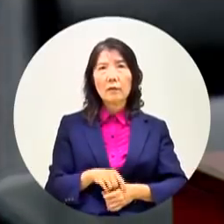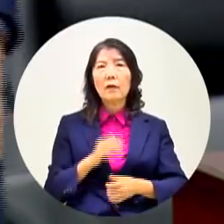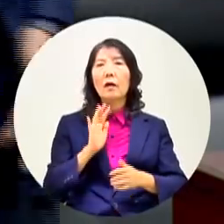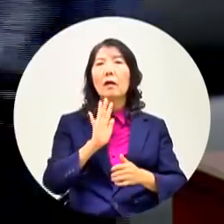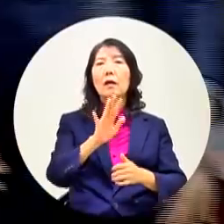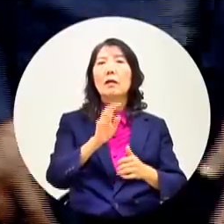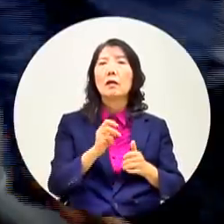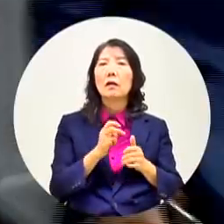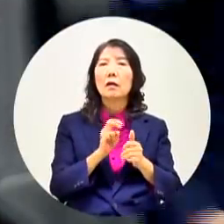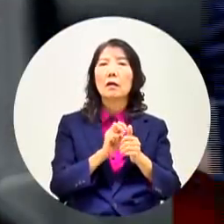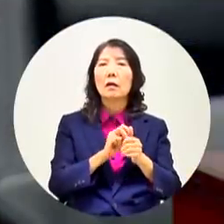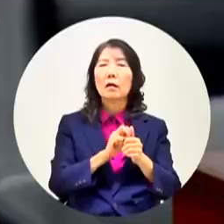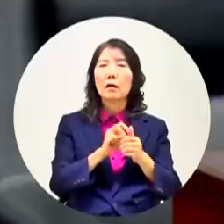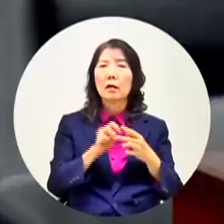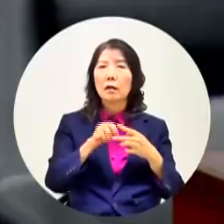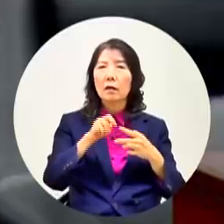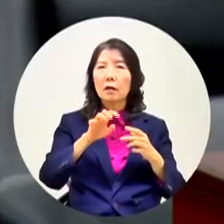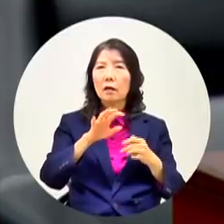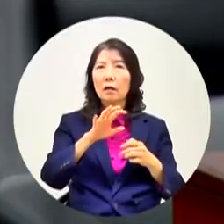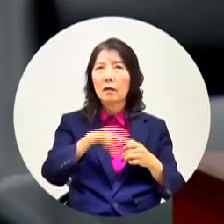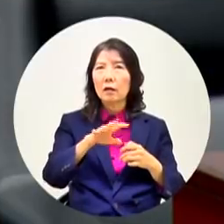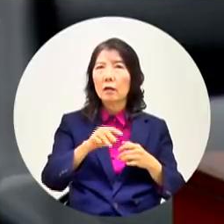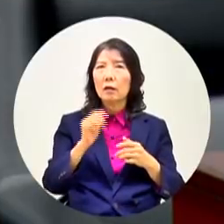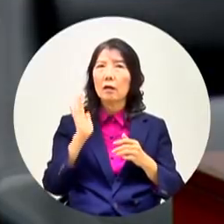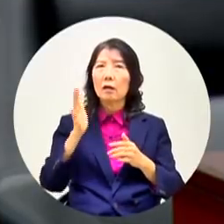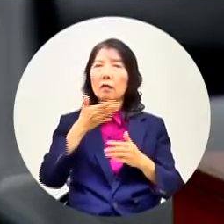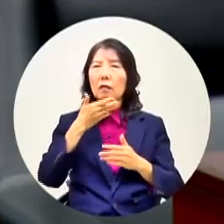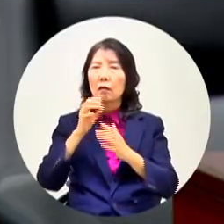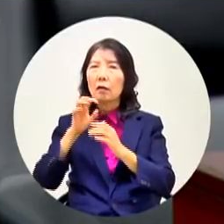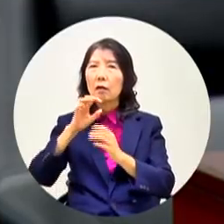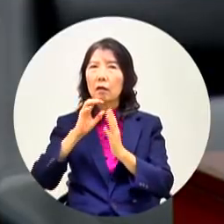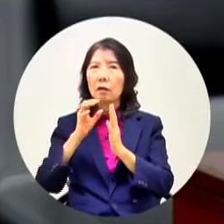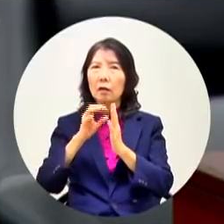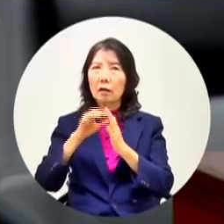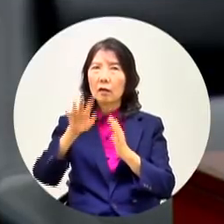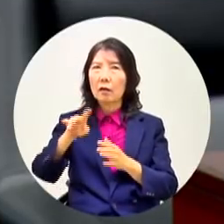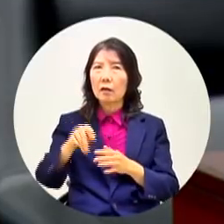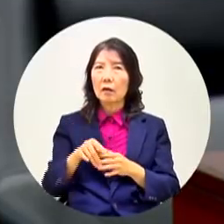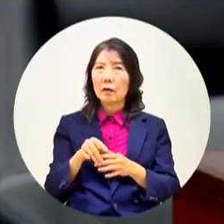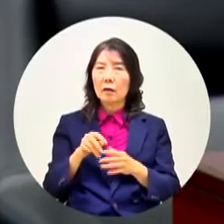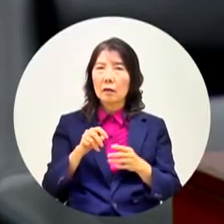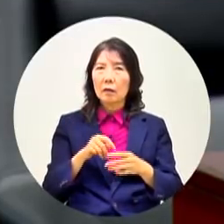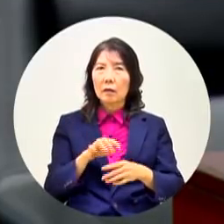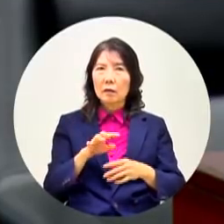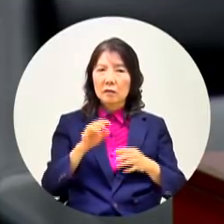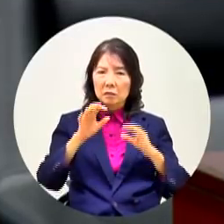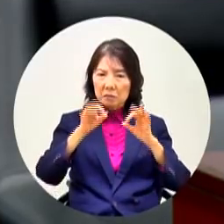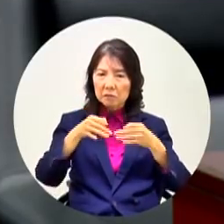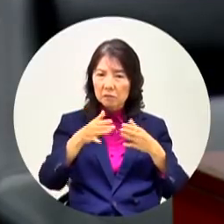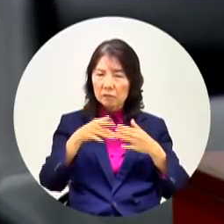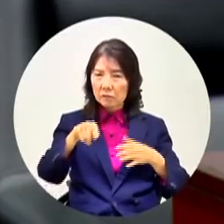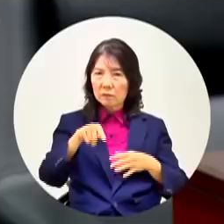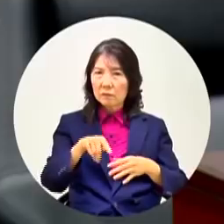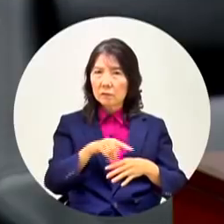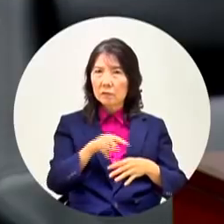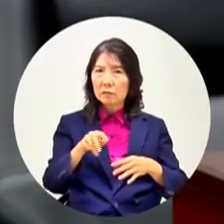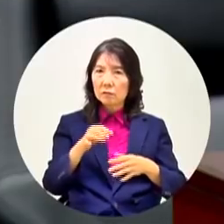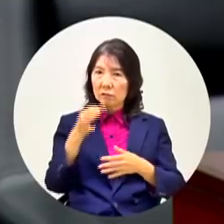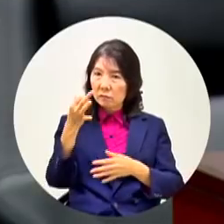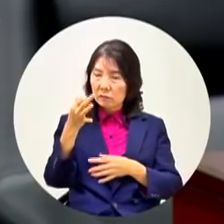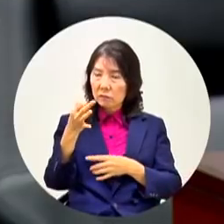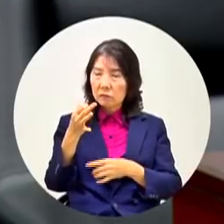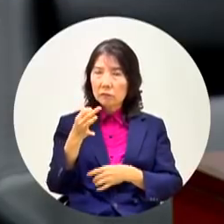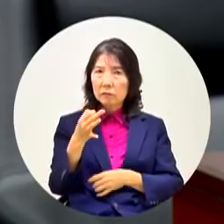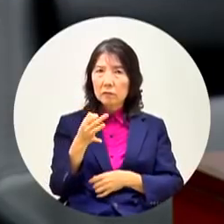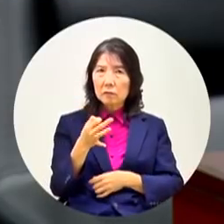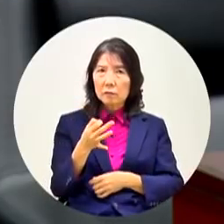水利局的，或是不是咱的水利局跟用，包括咱的养工处。可以来检讨这个经费